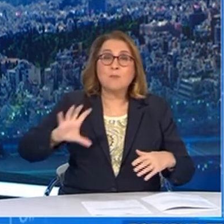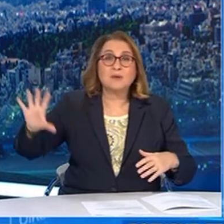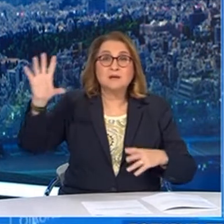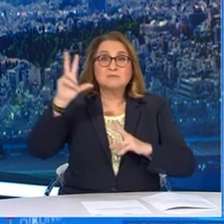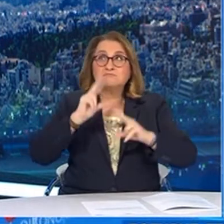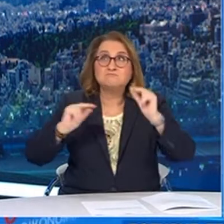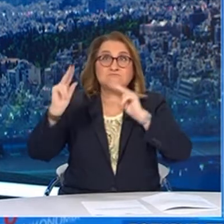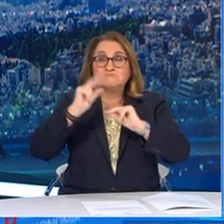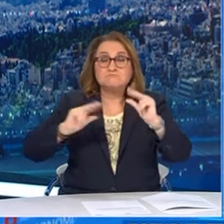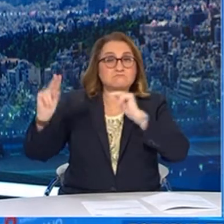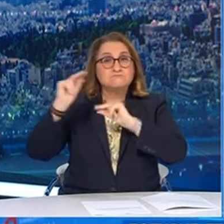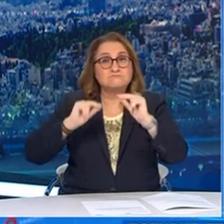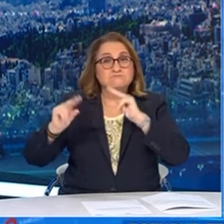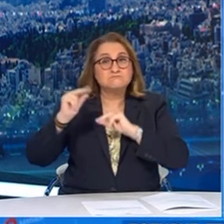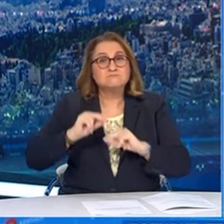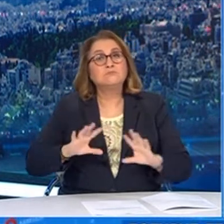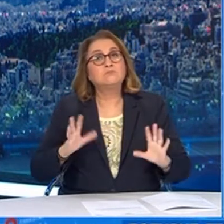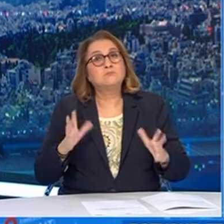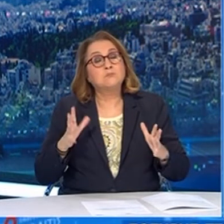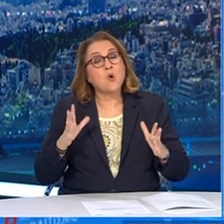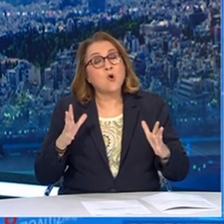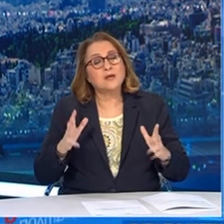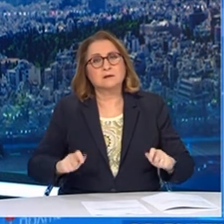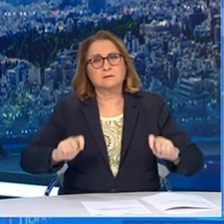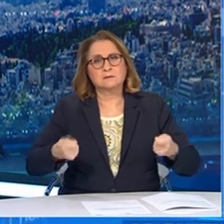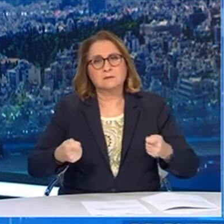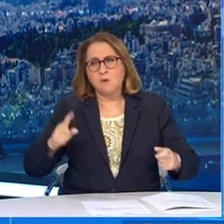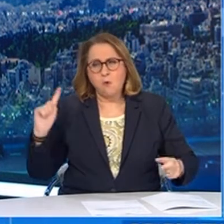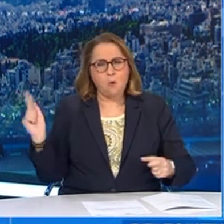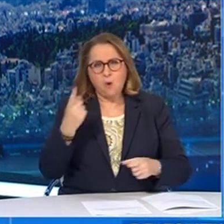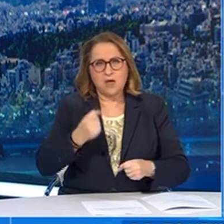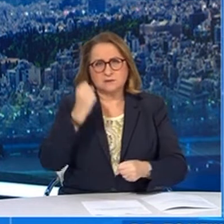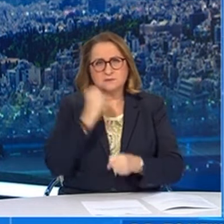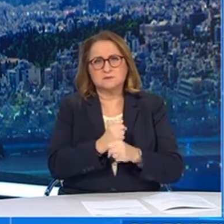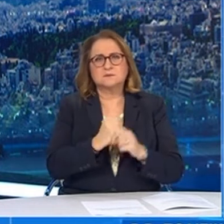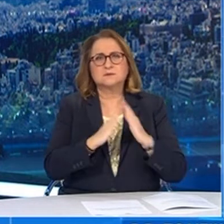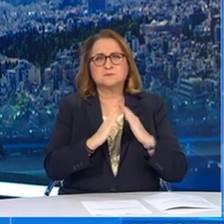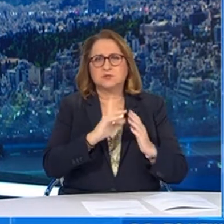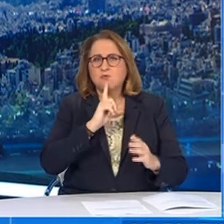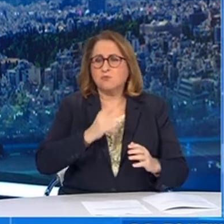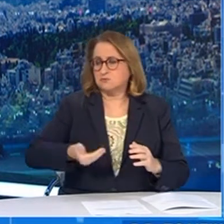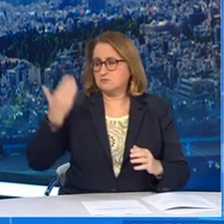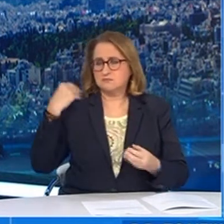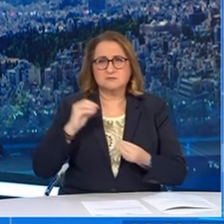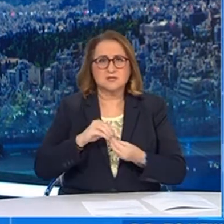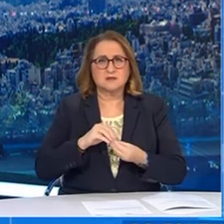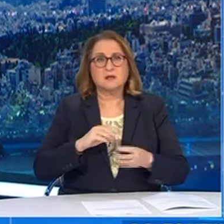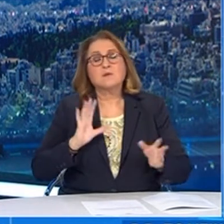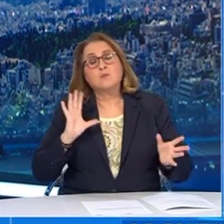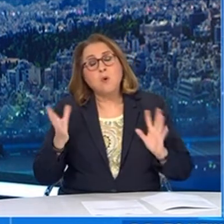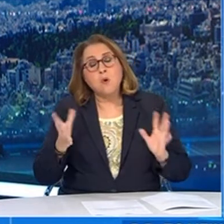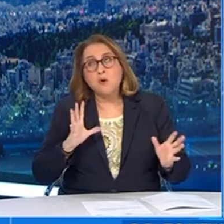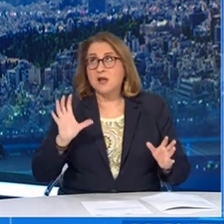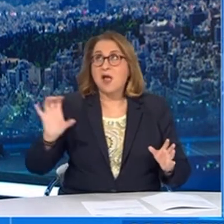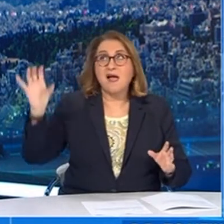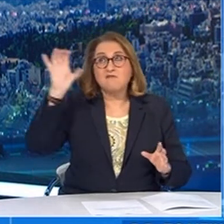για ακόμα και αυτή την επιλογή, αν τα πράγματα συνεχίσουν να προχωρούν έτσι. Εμείς στην Επιτροπή